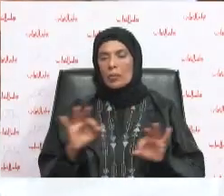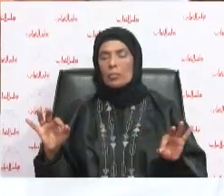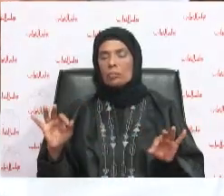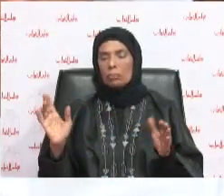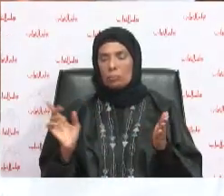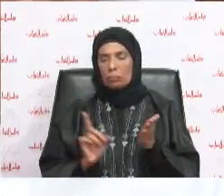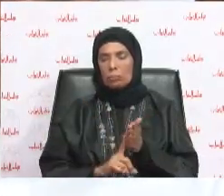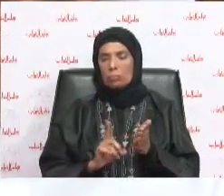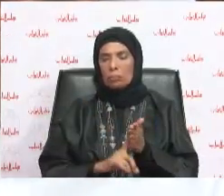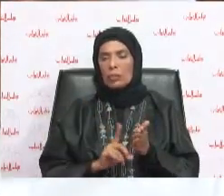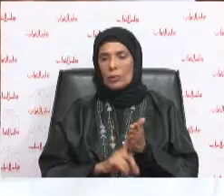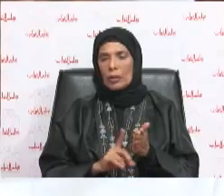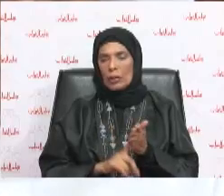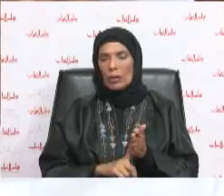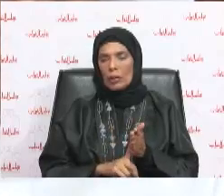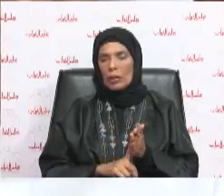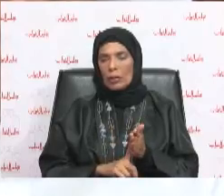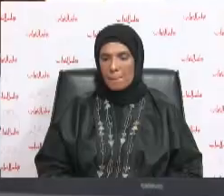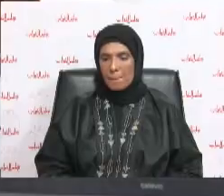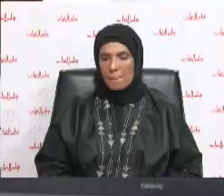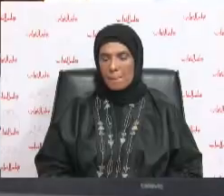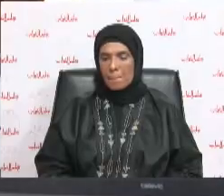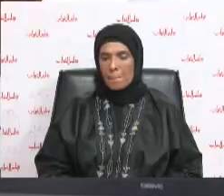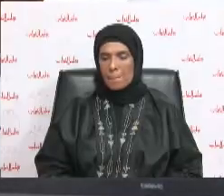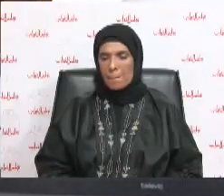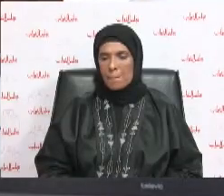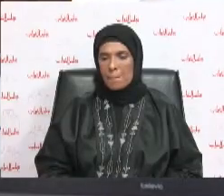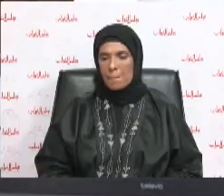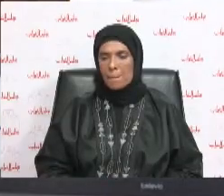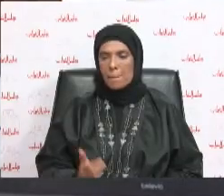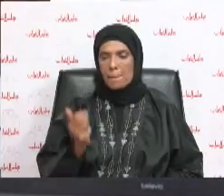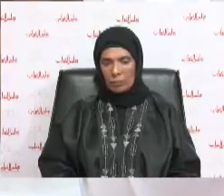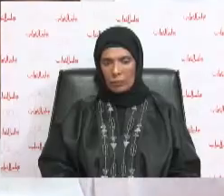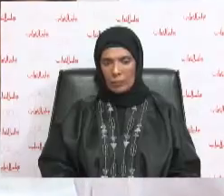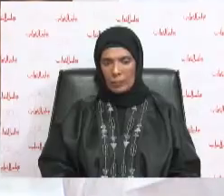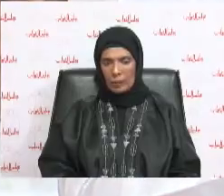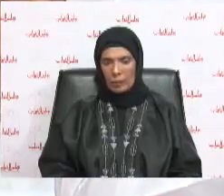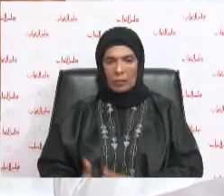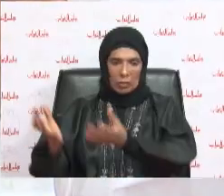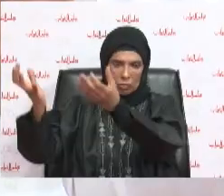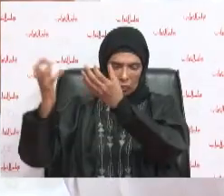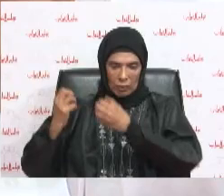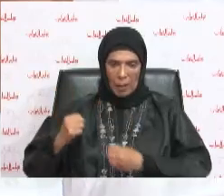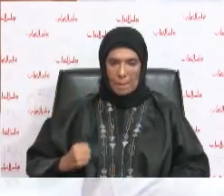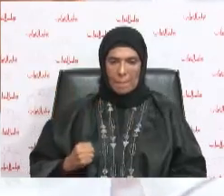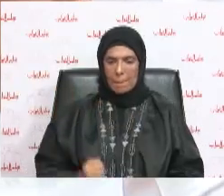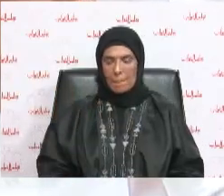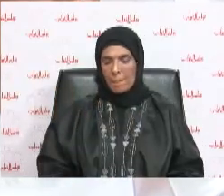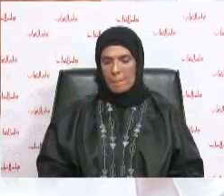ويستوجب على أصحاب السعادة النواب محاسبتها. تستورد البحرين، ونقطة